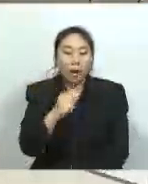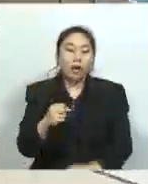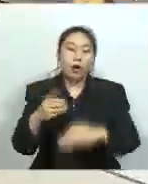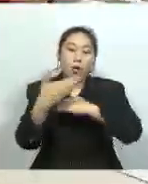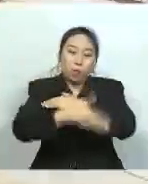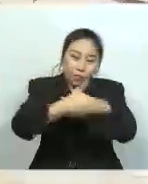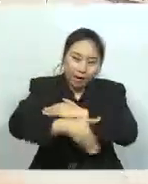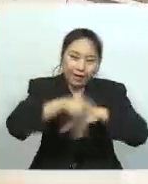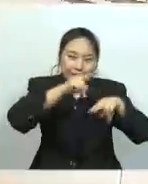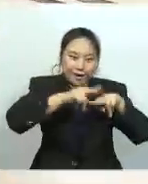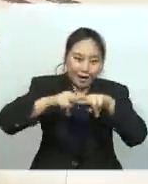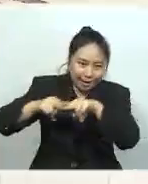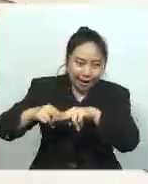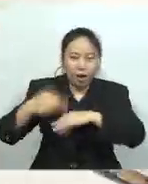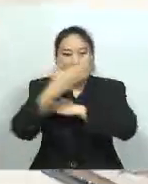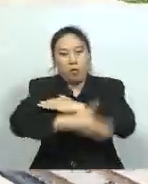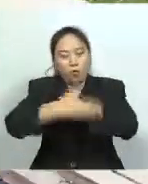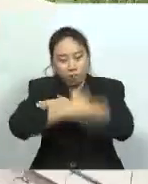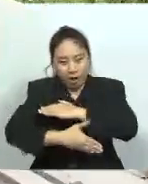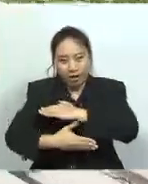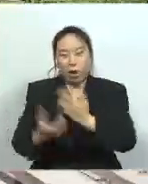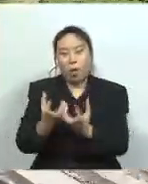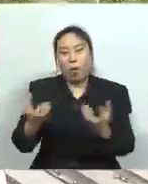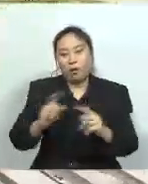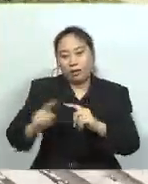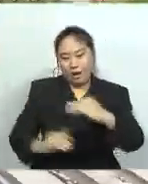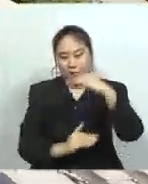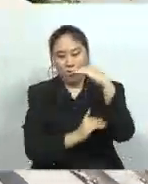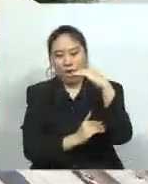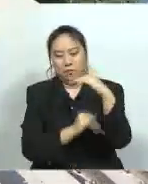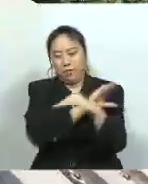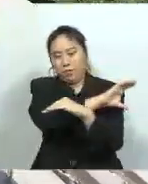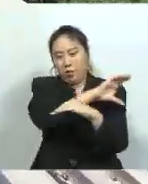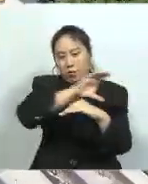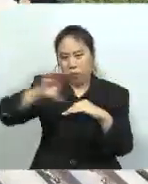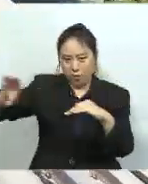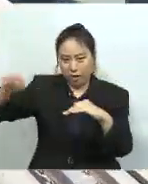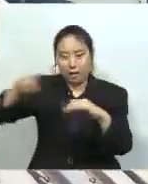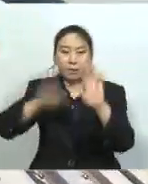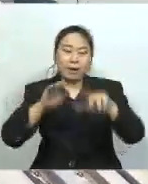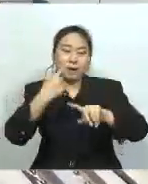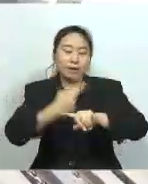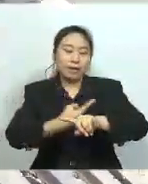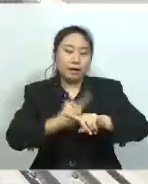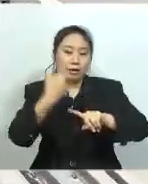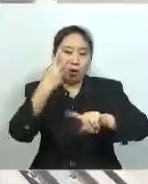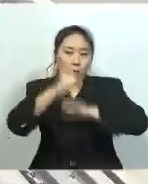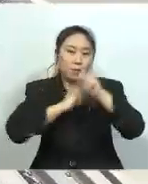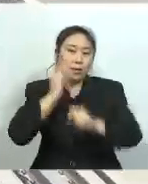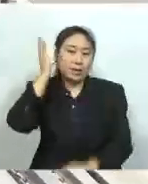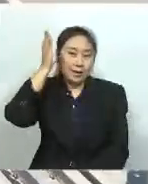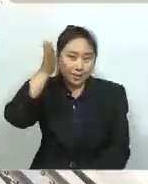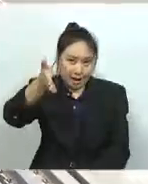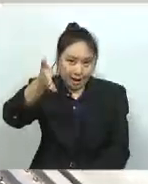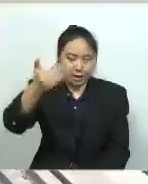ทุกสินค้าได้วิ่งบนทางยกระดับก่อนเปิดให้บริการอย่างเป็นทางการประมาณเดือนกุมภาพันธ์ปีหน้าค่ะหลังจาก